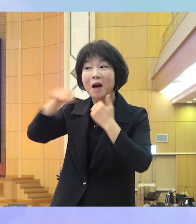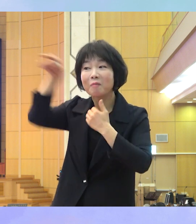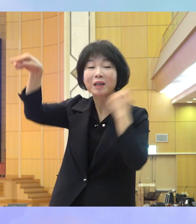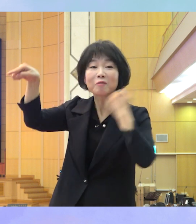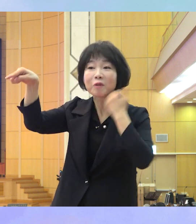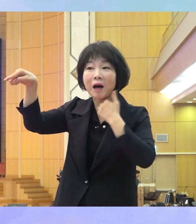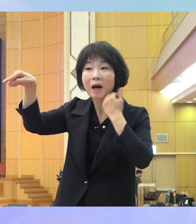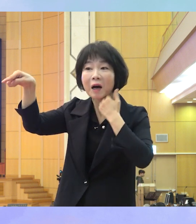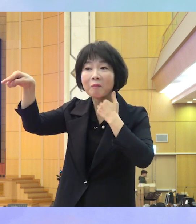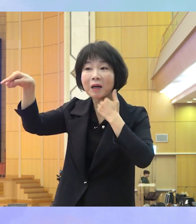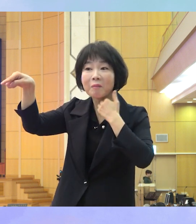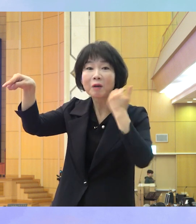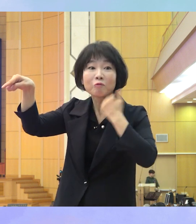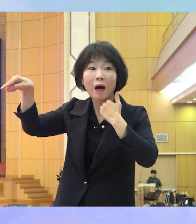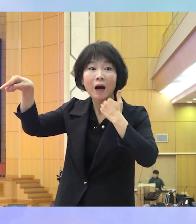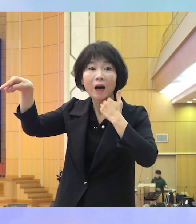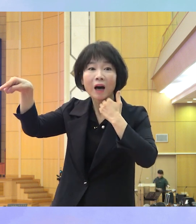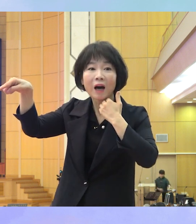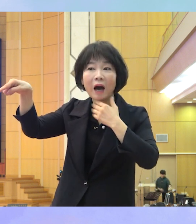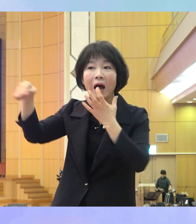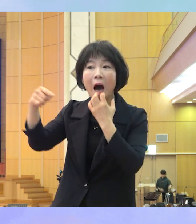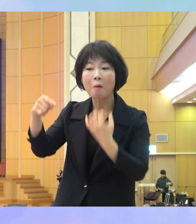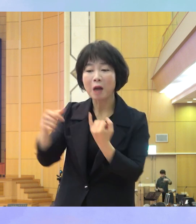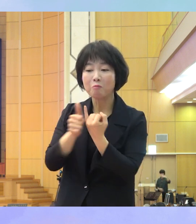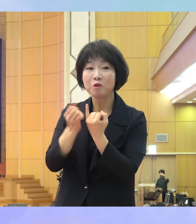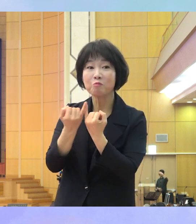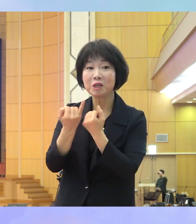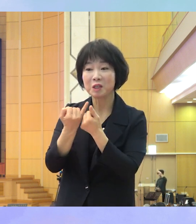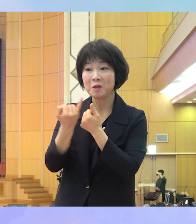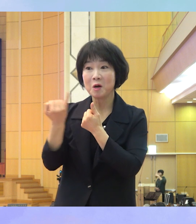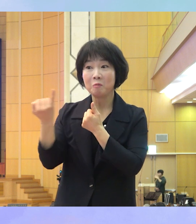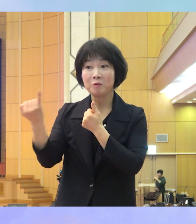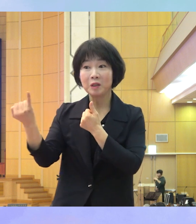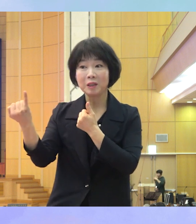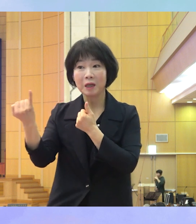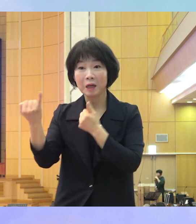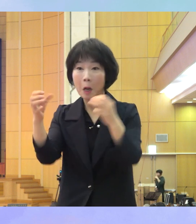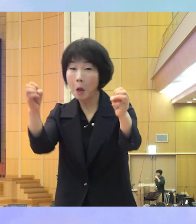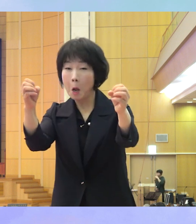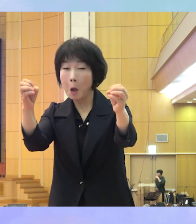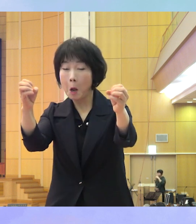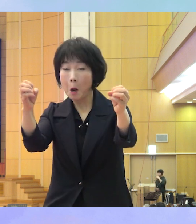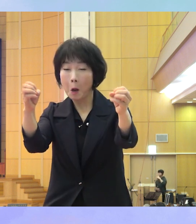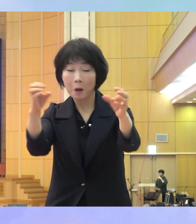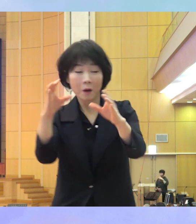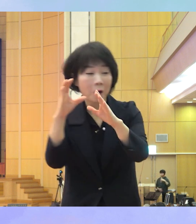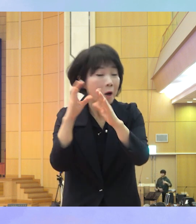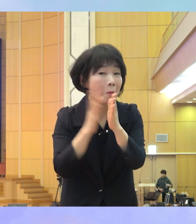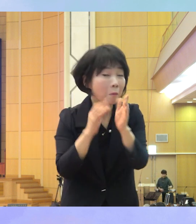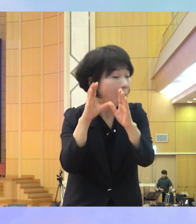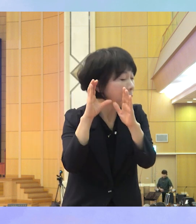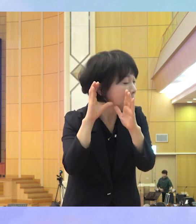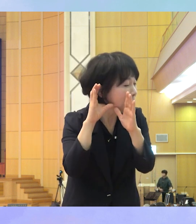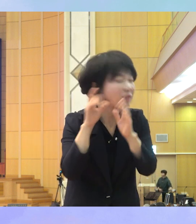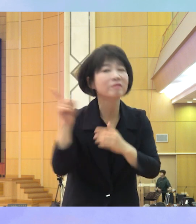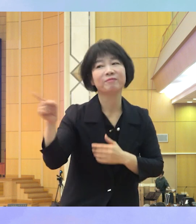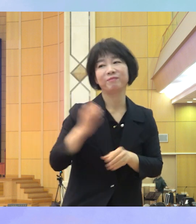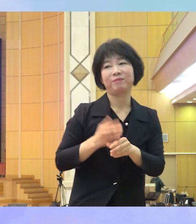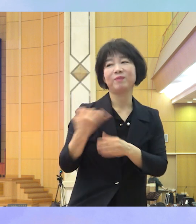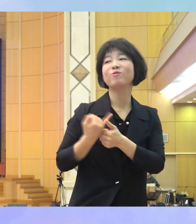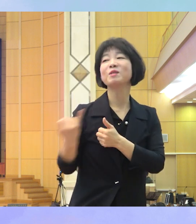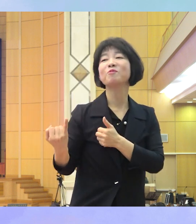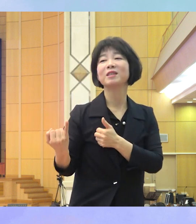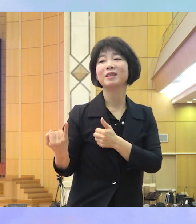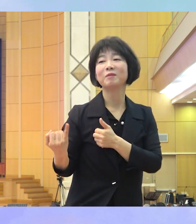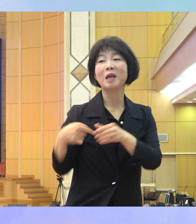상 차려다가 드리고 난 다음에 그냥 뒷문에 와서 살짝 들어보는 것이 여자분들인가 봐요. 뒷문에